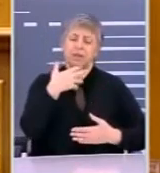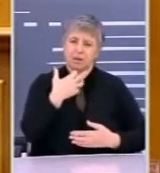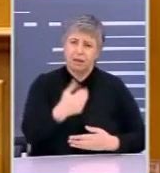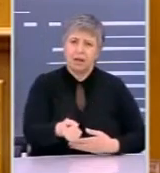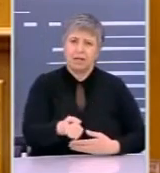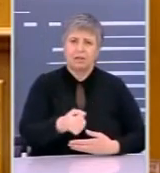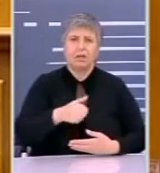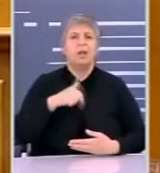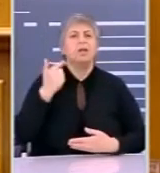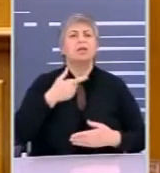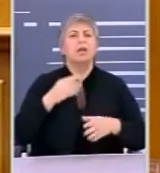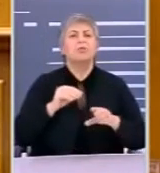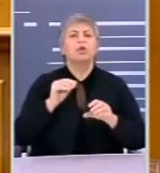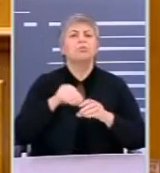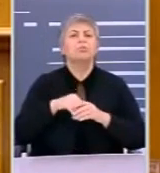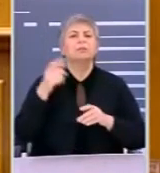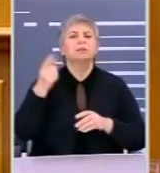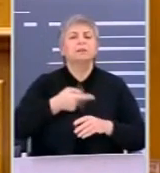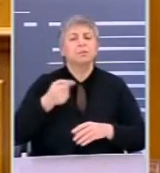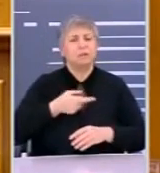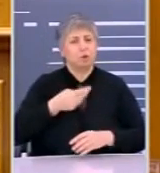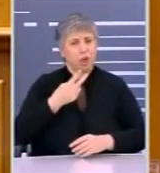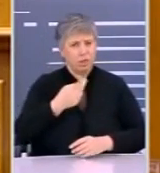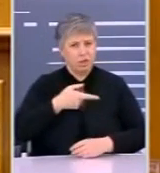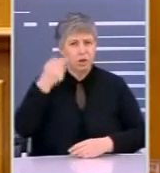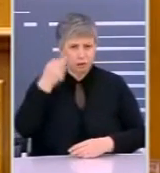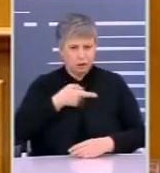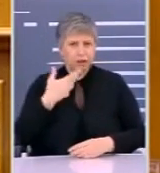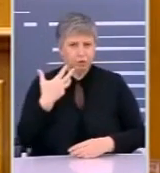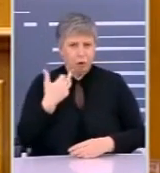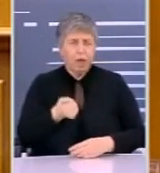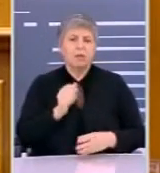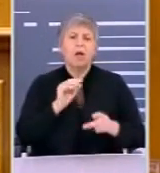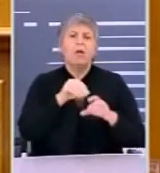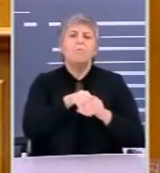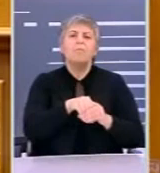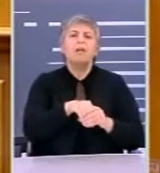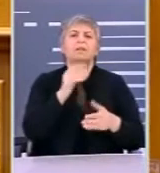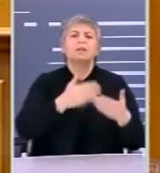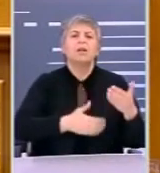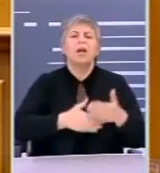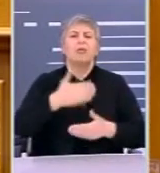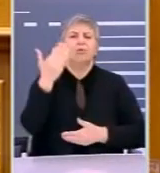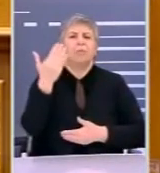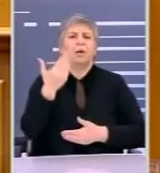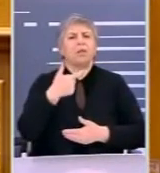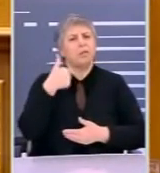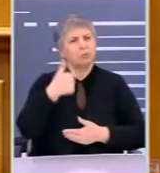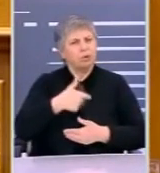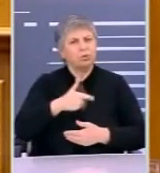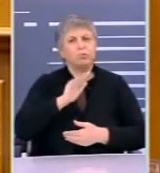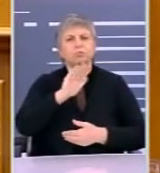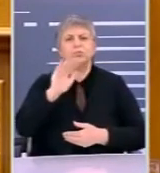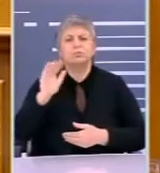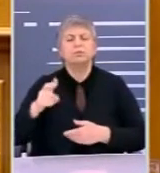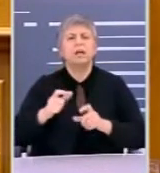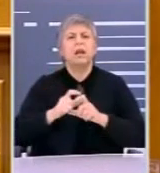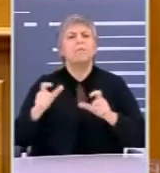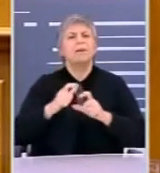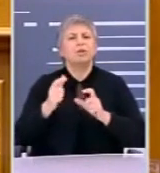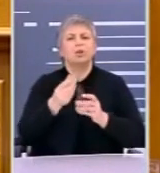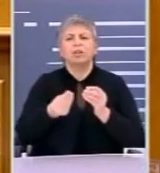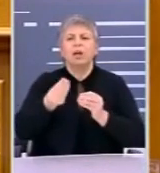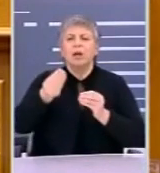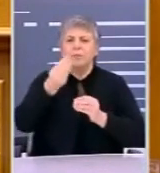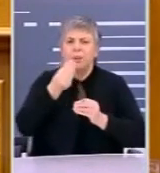του 2% μια κυπριακή εταιρεία η οποία πήρε μέρος στην ανοιχτή πρόσκληση για αύξηση του μετοχικού